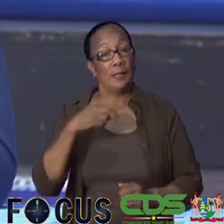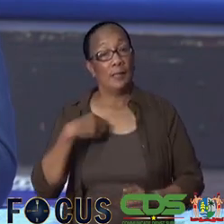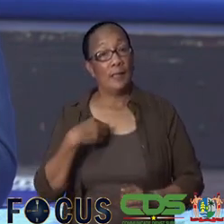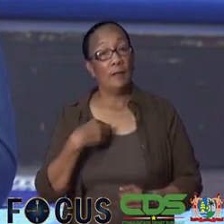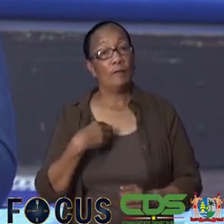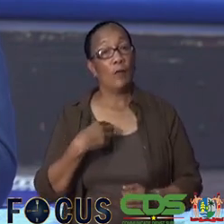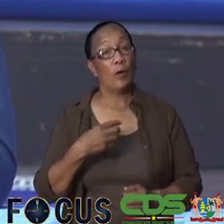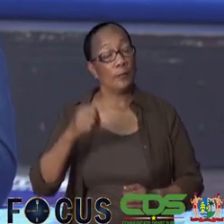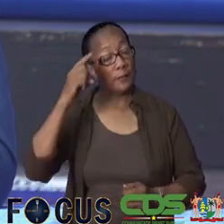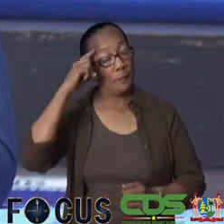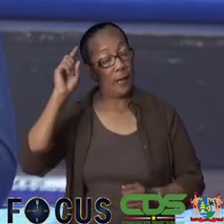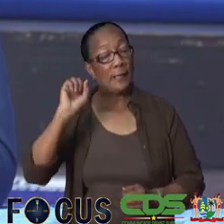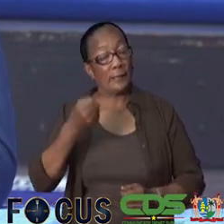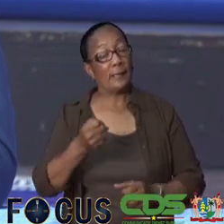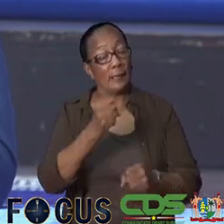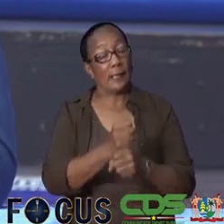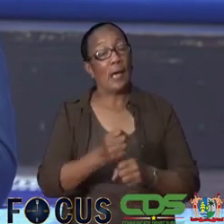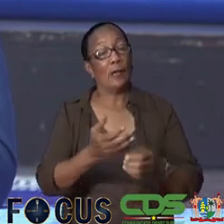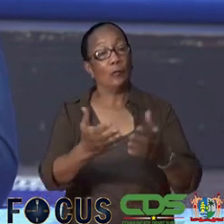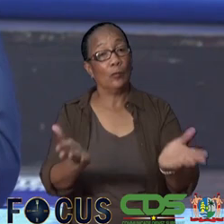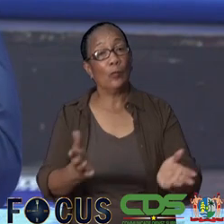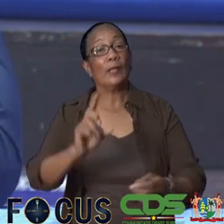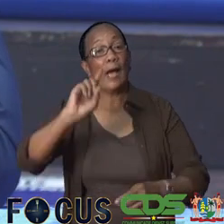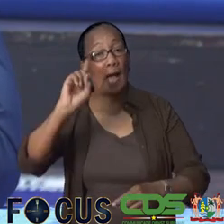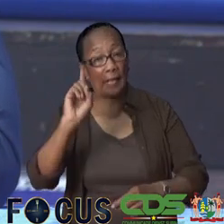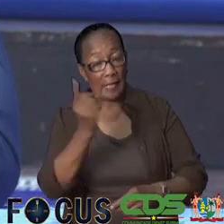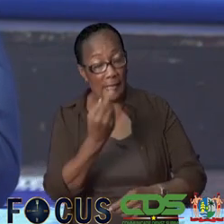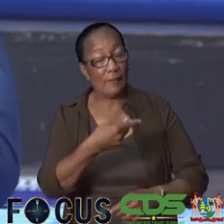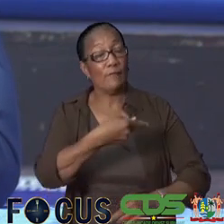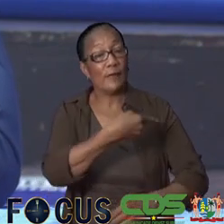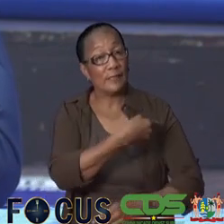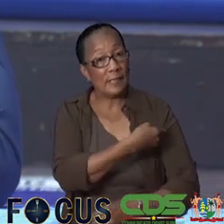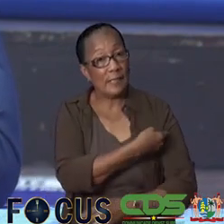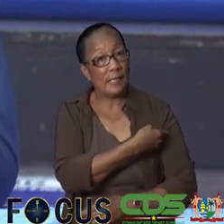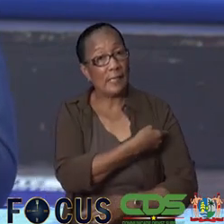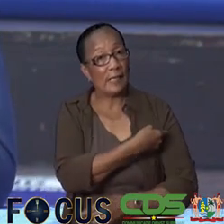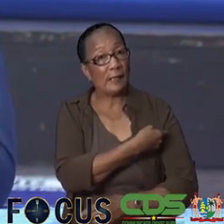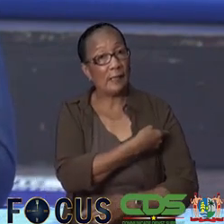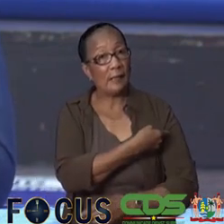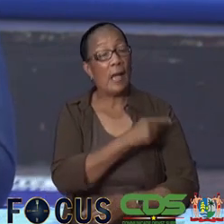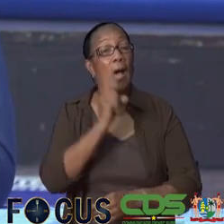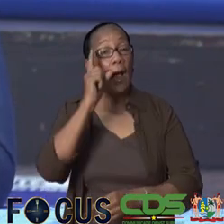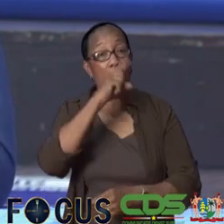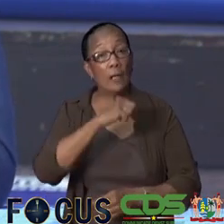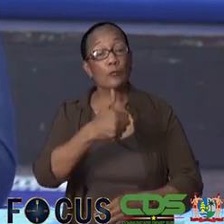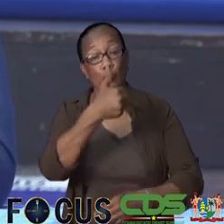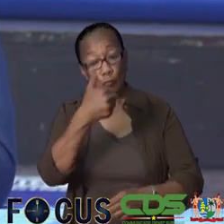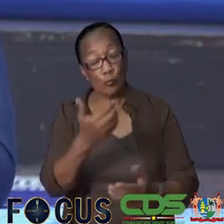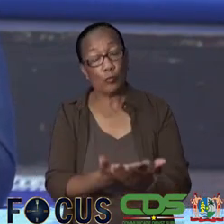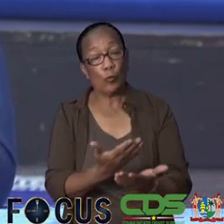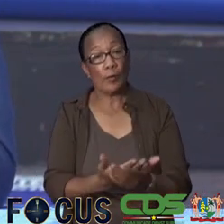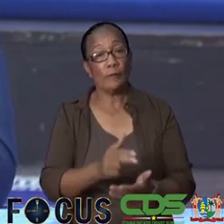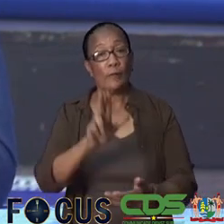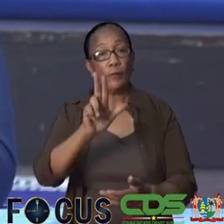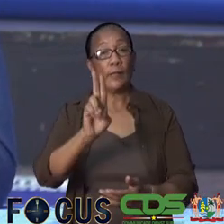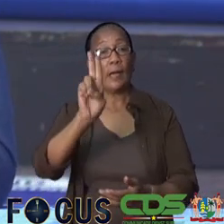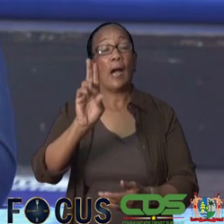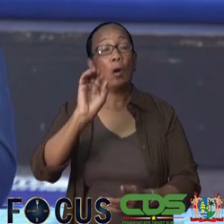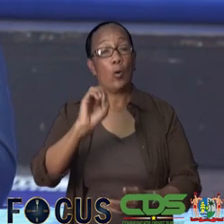beleid, ons plan wat we hadden aangegeven, dat wij alleen gaan vaccineren wanneer er goedkeuring is van WHO, heeft ons